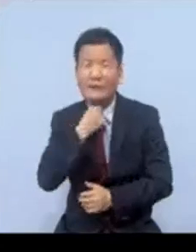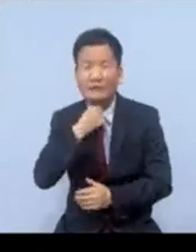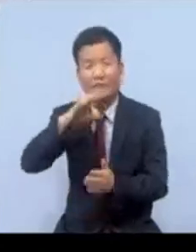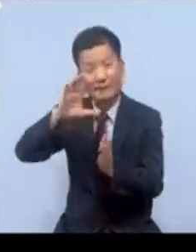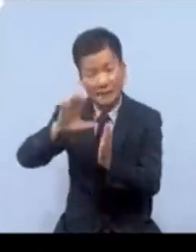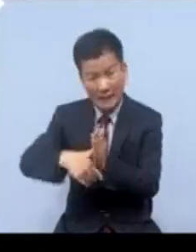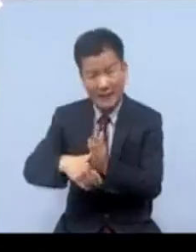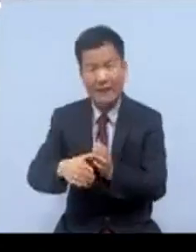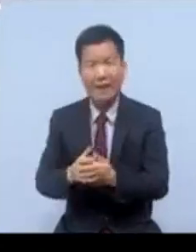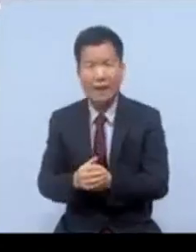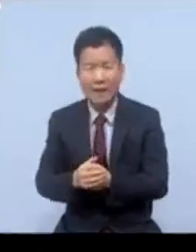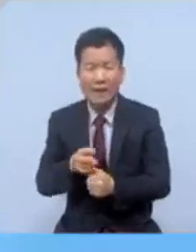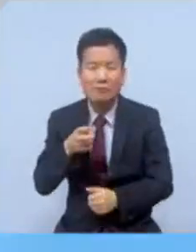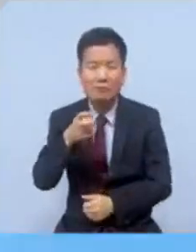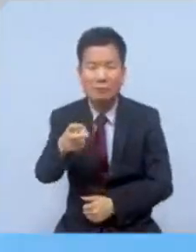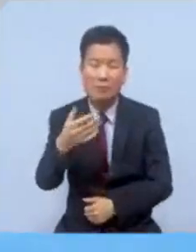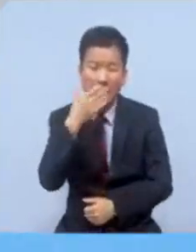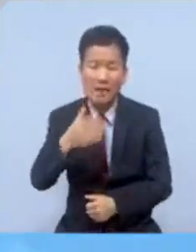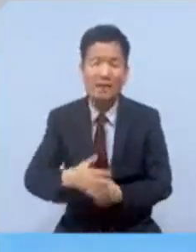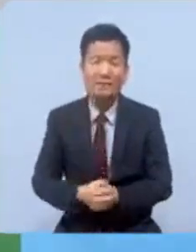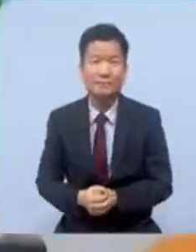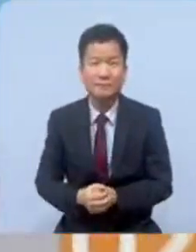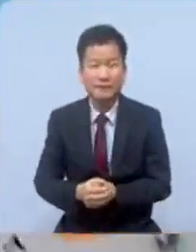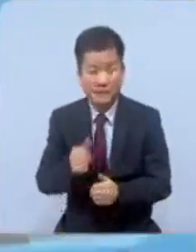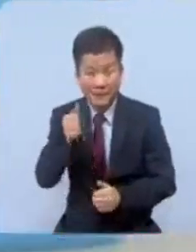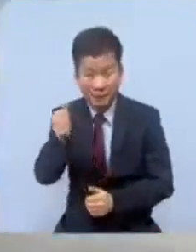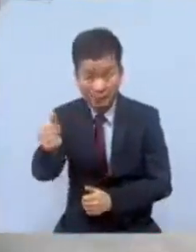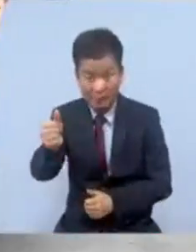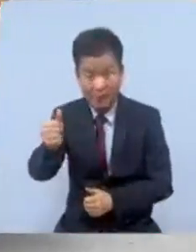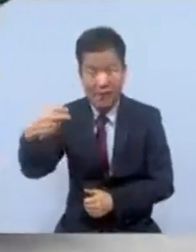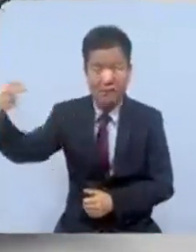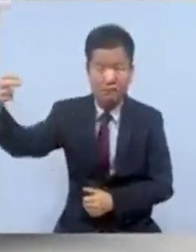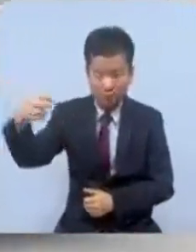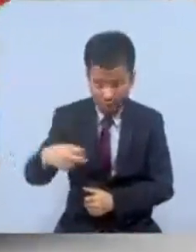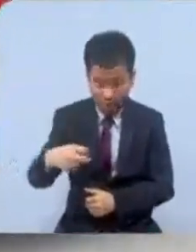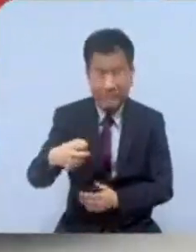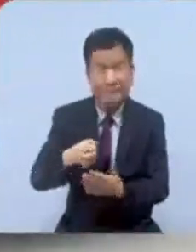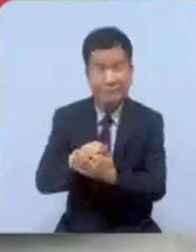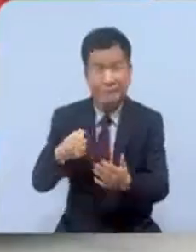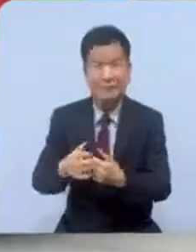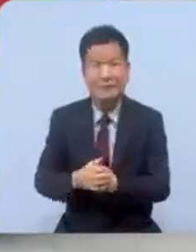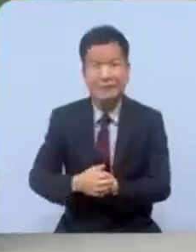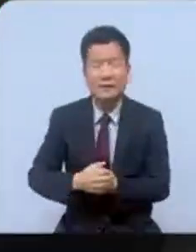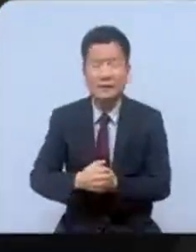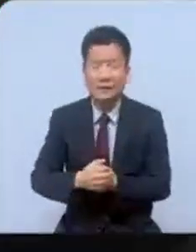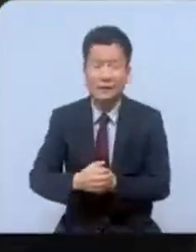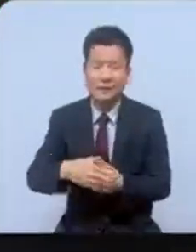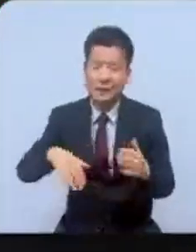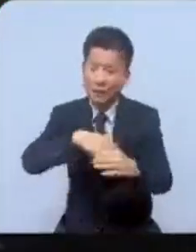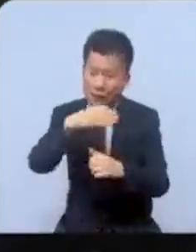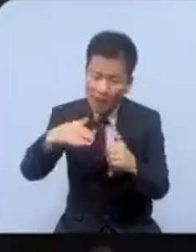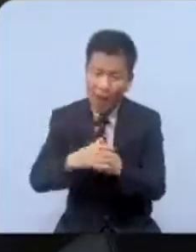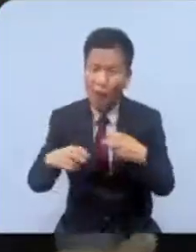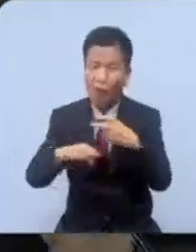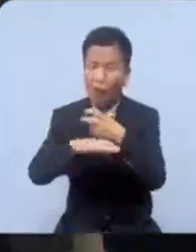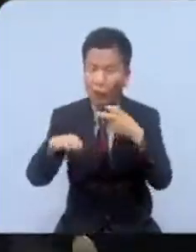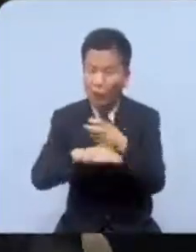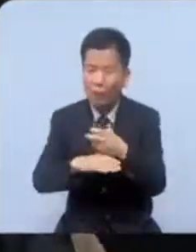장소로 이동할 수 있는 호출하면 달려가는 진화된 버스 서비스가 정주여권 개선과